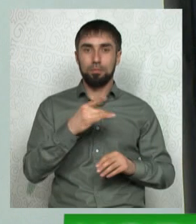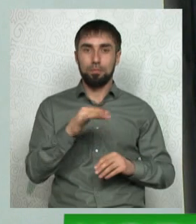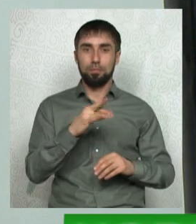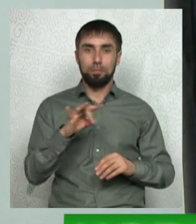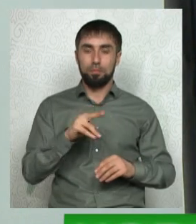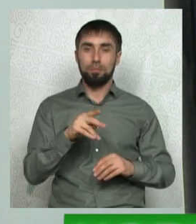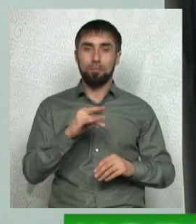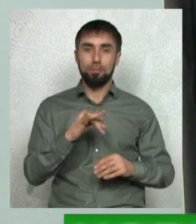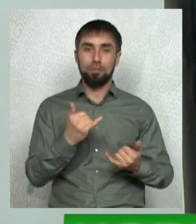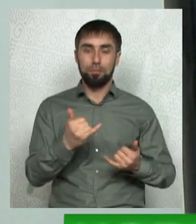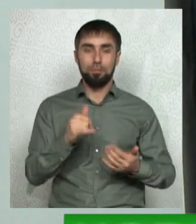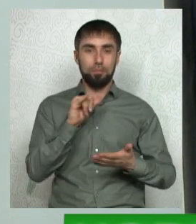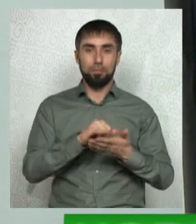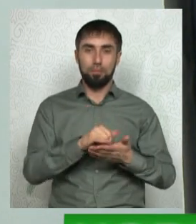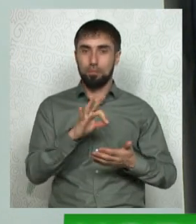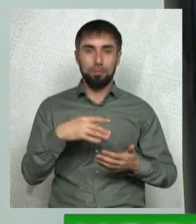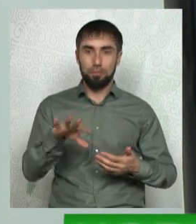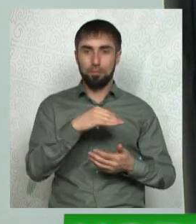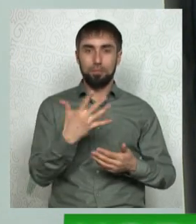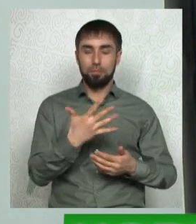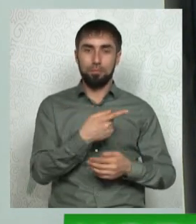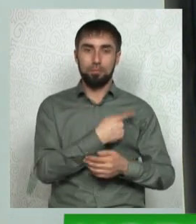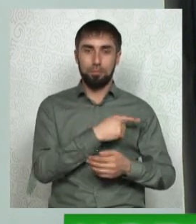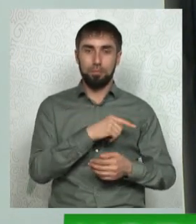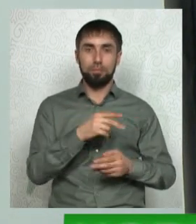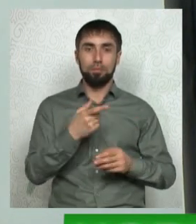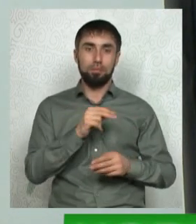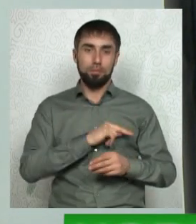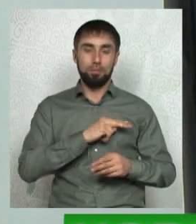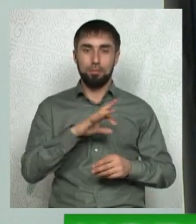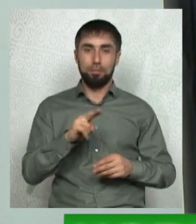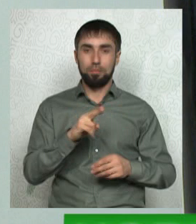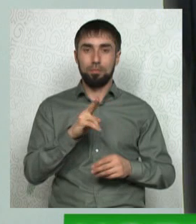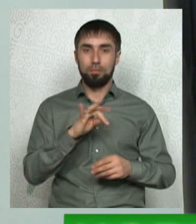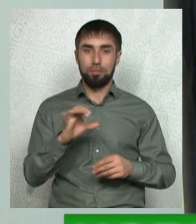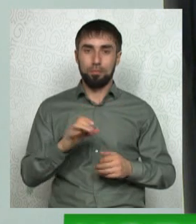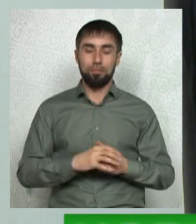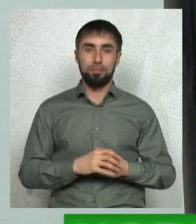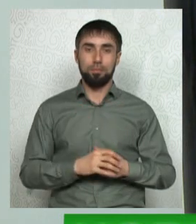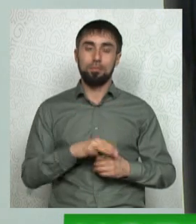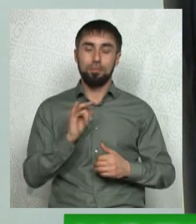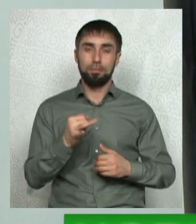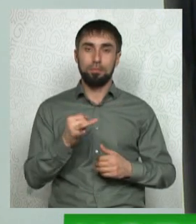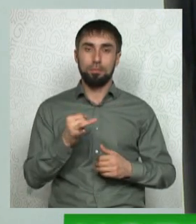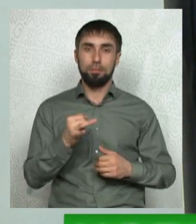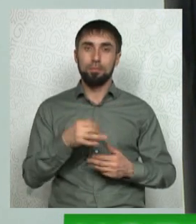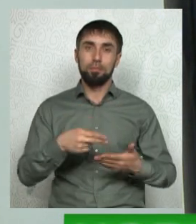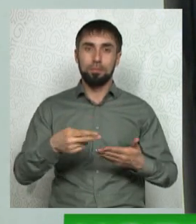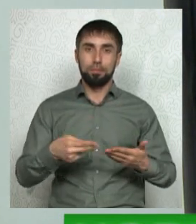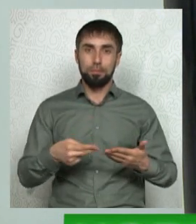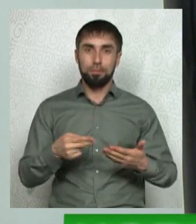кислорода. Они сейчас установлены во всех 5 лечебных учреждениях, которые работают под ковид. И